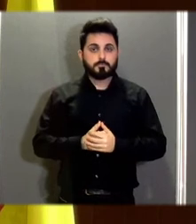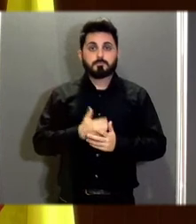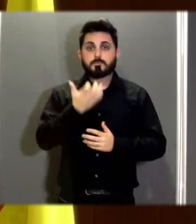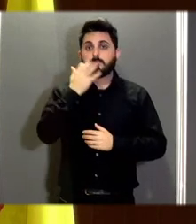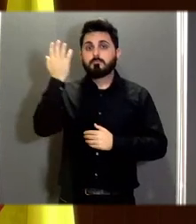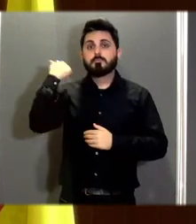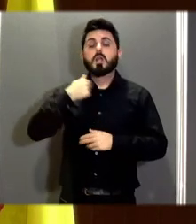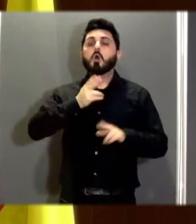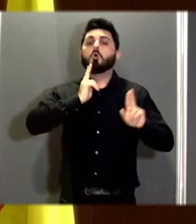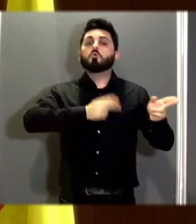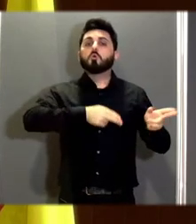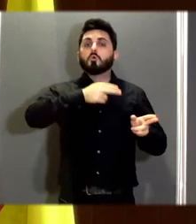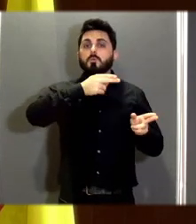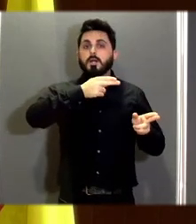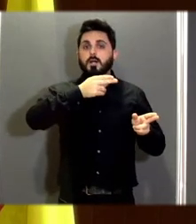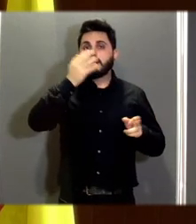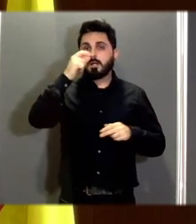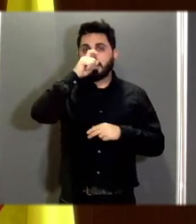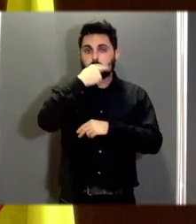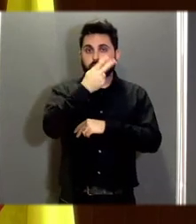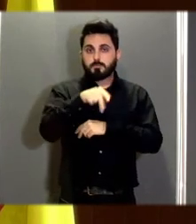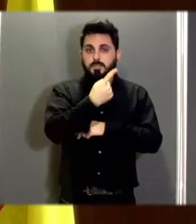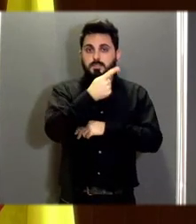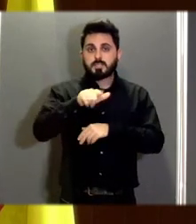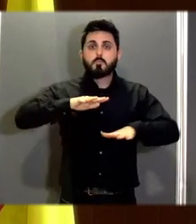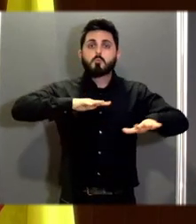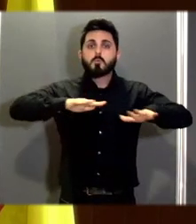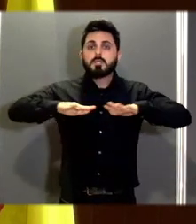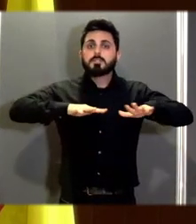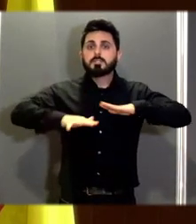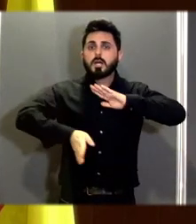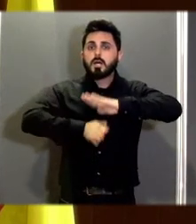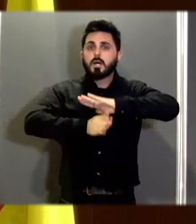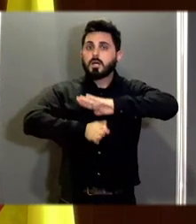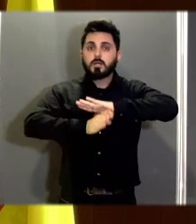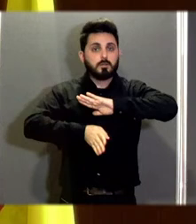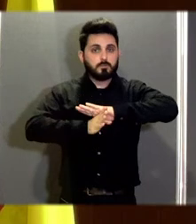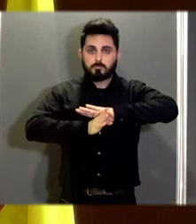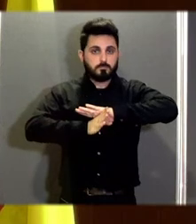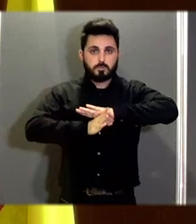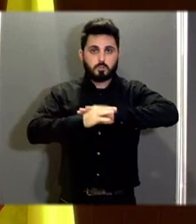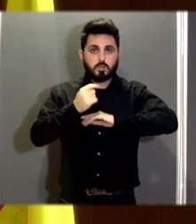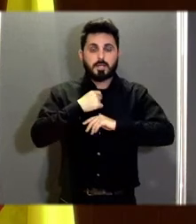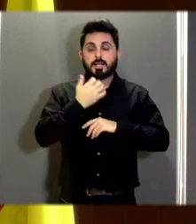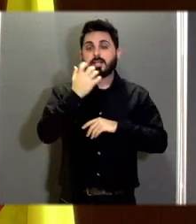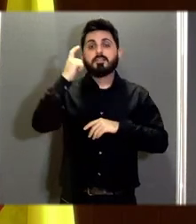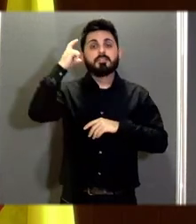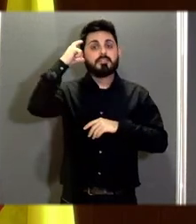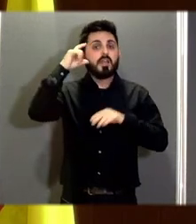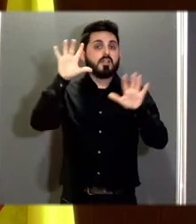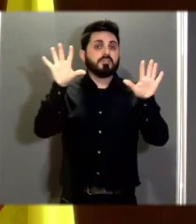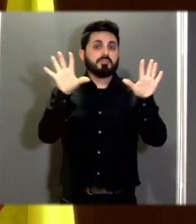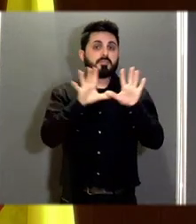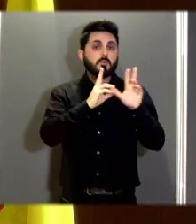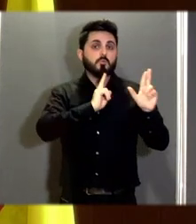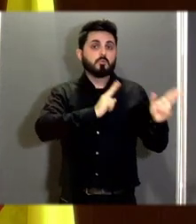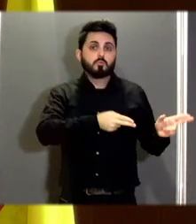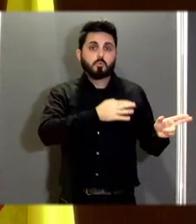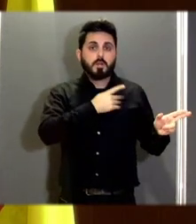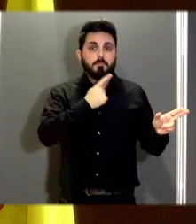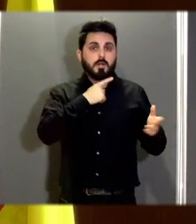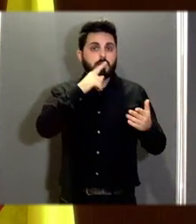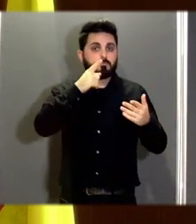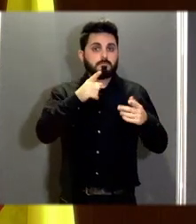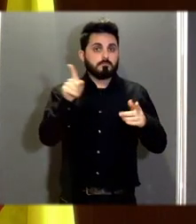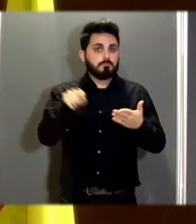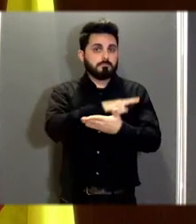del 17 no es va mantenir una mobilització constant, tot i suspendre's la declaració d'independència el 10 d'octubre i no fer-se efectiva el 27